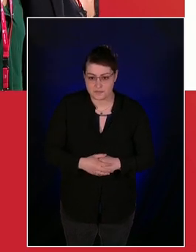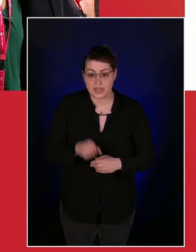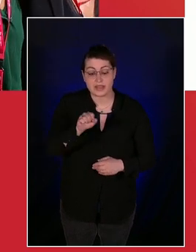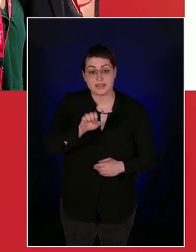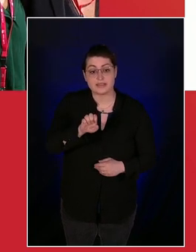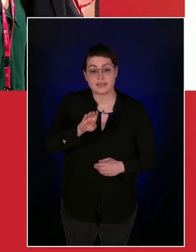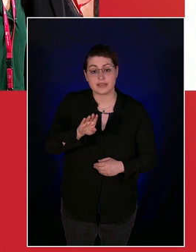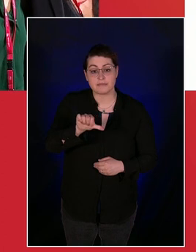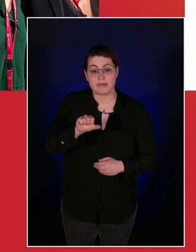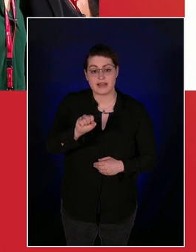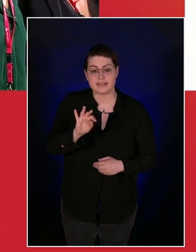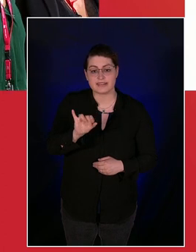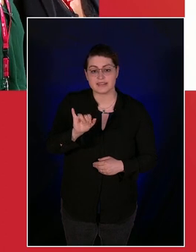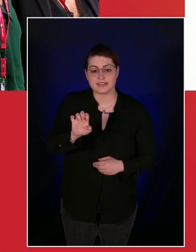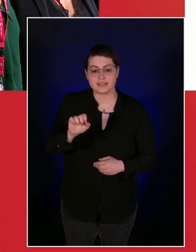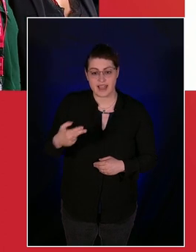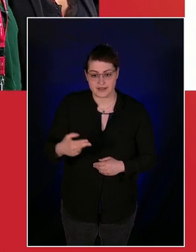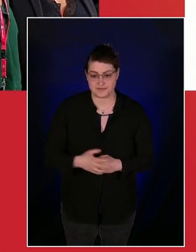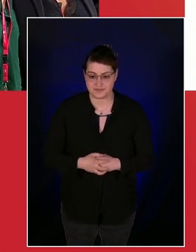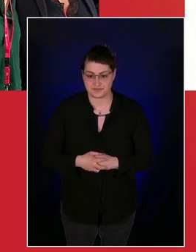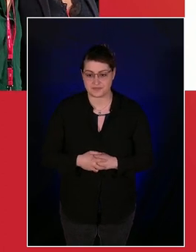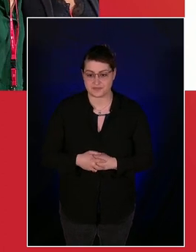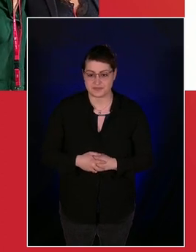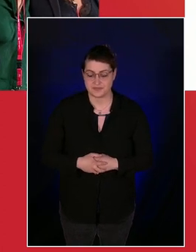Sébastien Ménesplier,